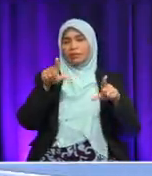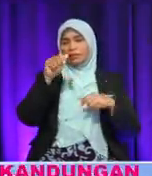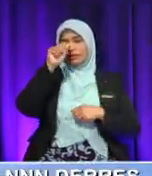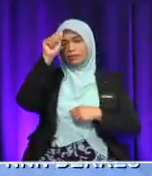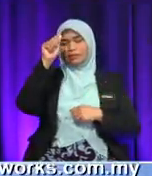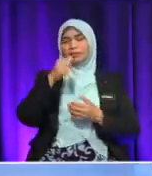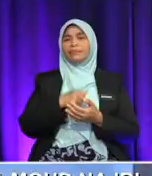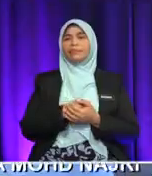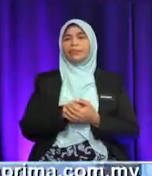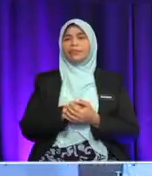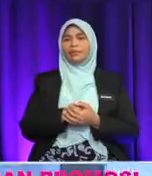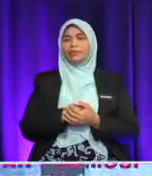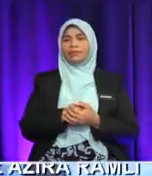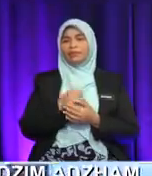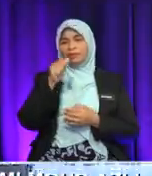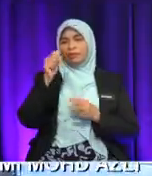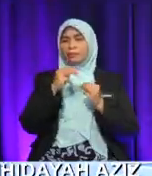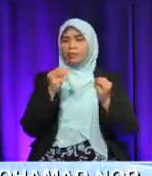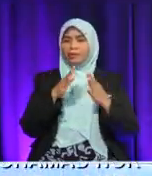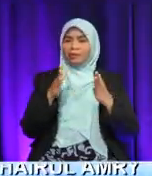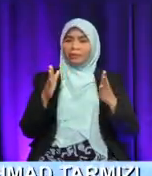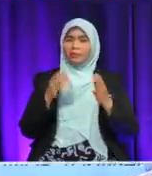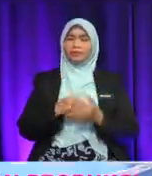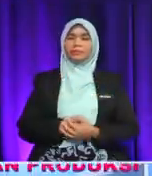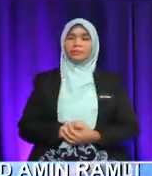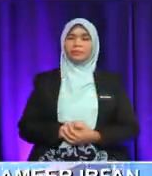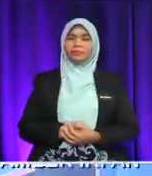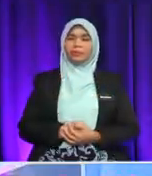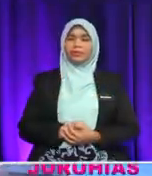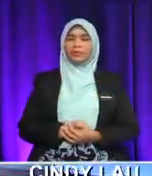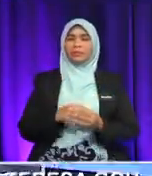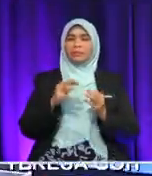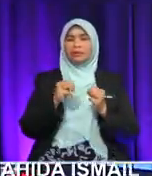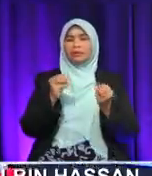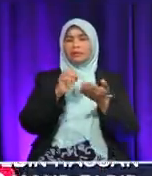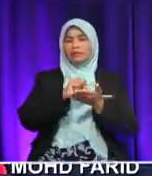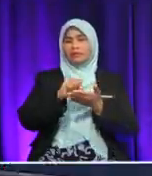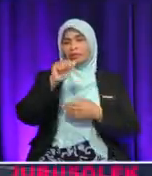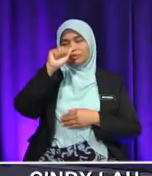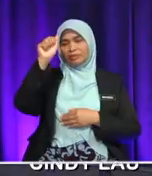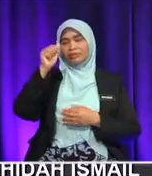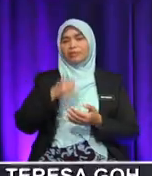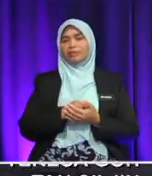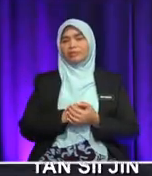ilaha illallah Allahu akbar subhanallah